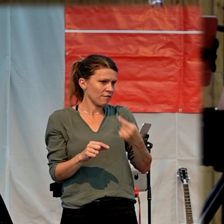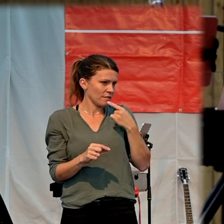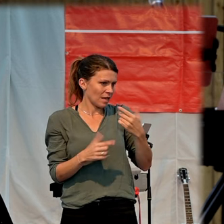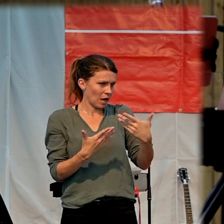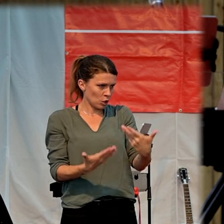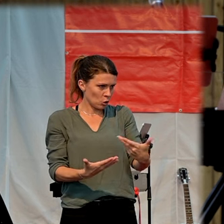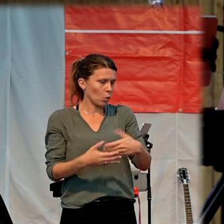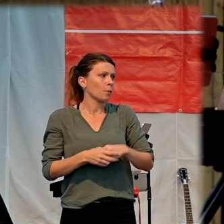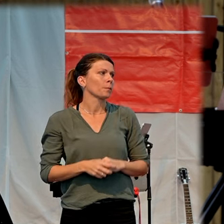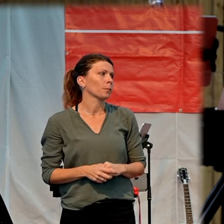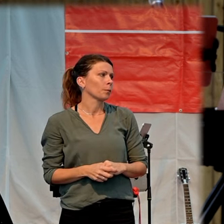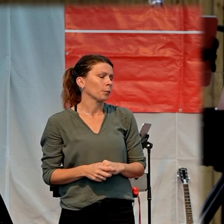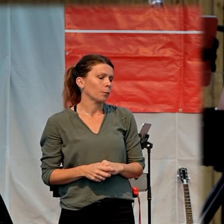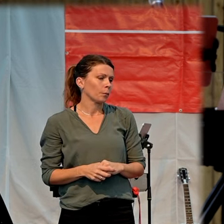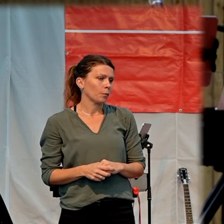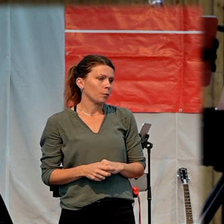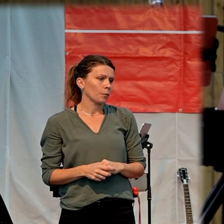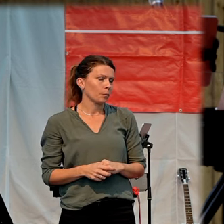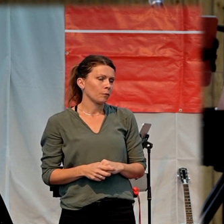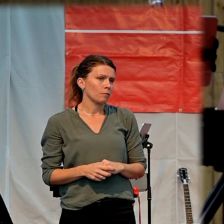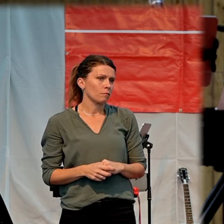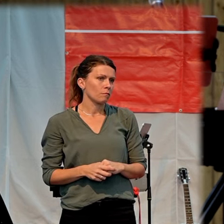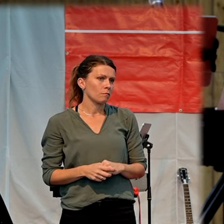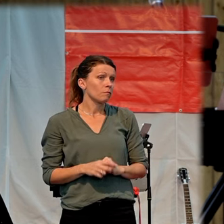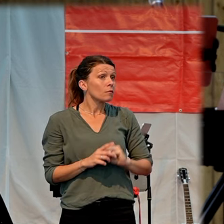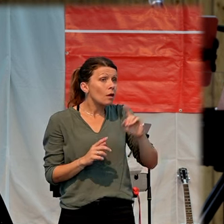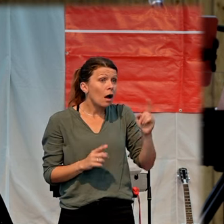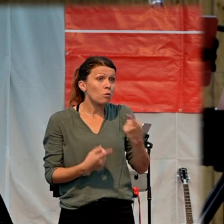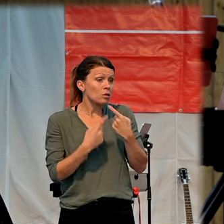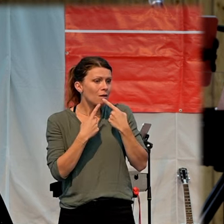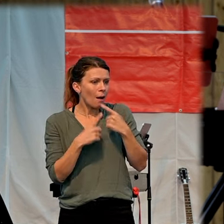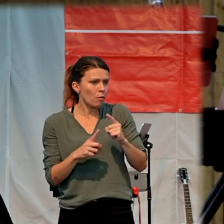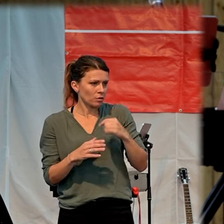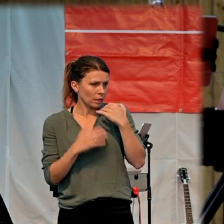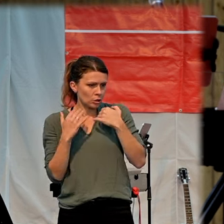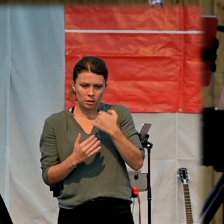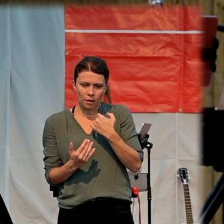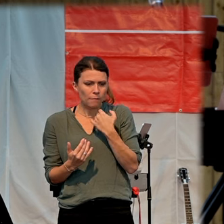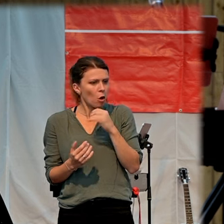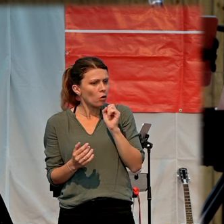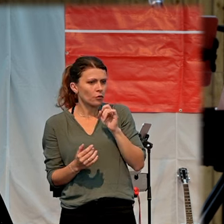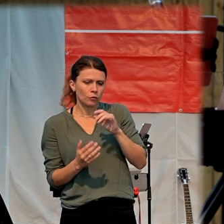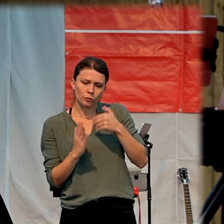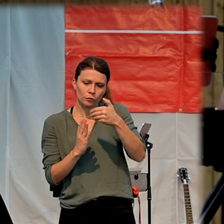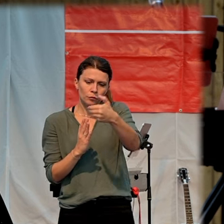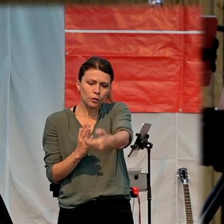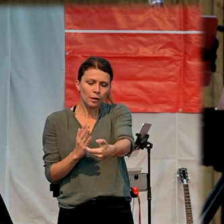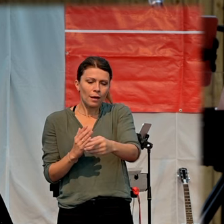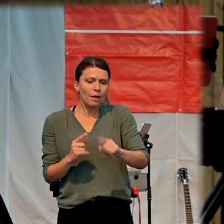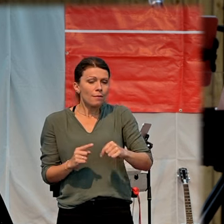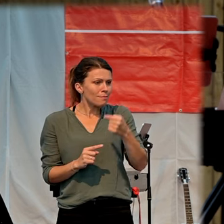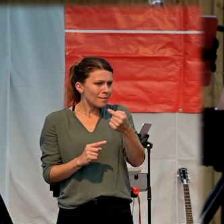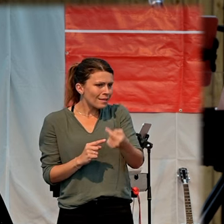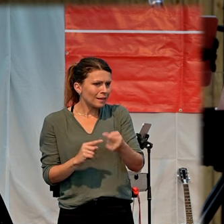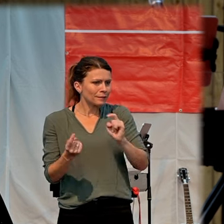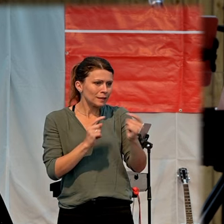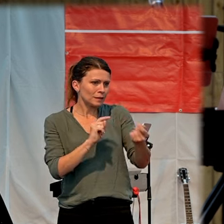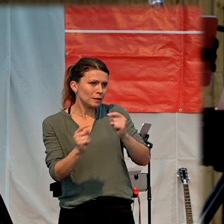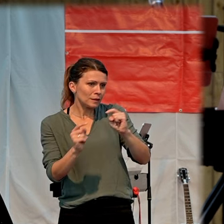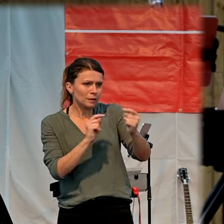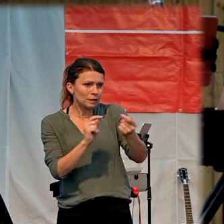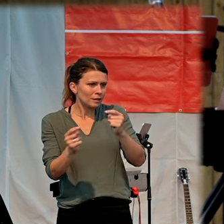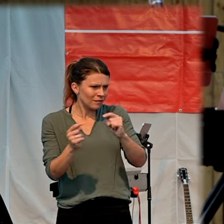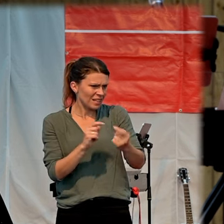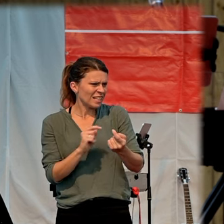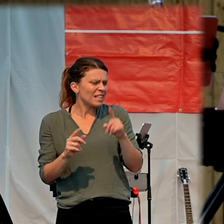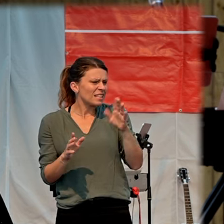14. Auch die Apostel, die das erlebt haben, weisen in dem anschließenden anstrengenden Dialog mit den